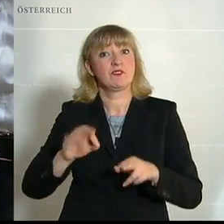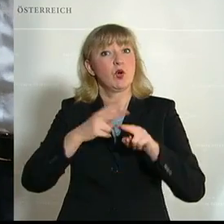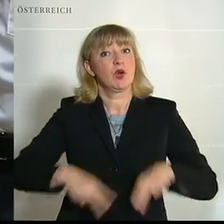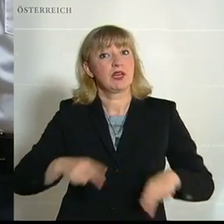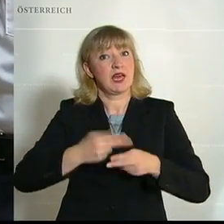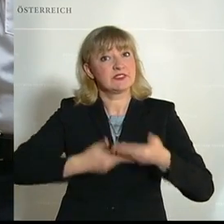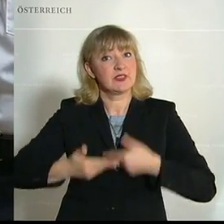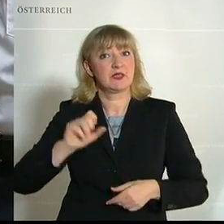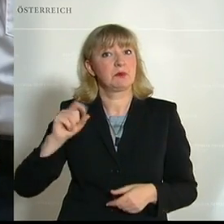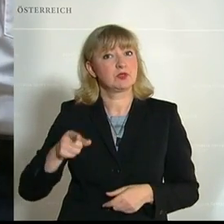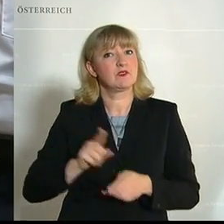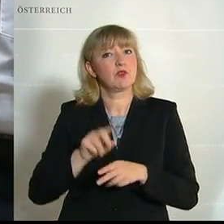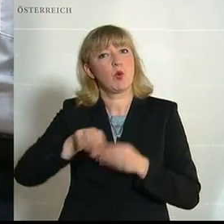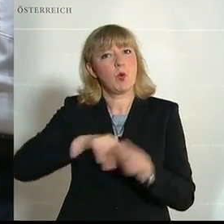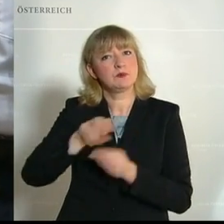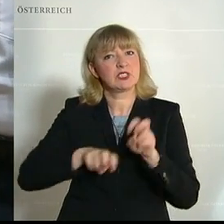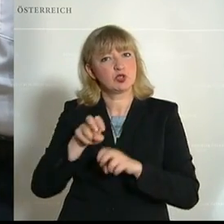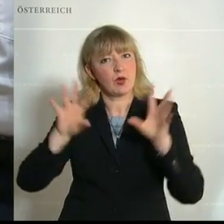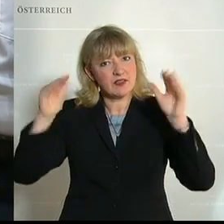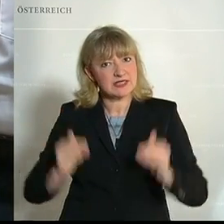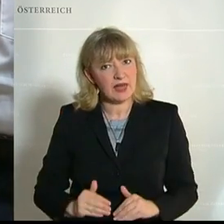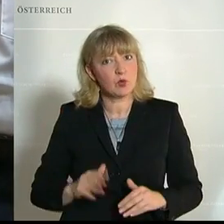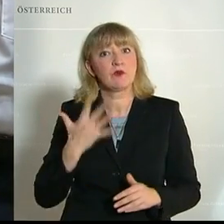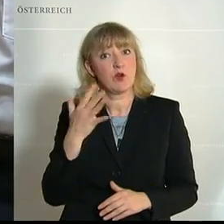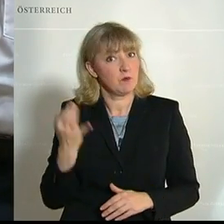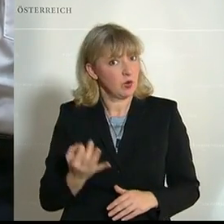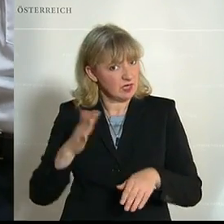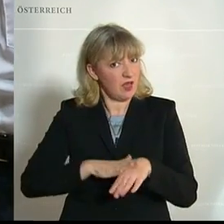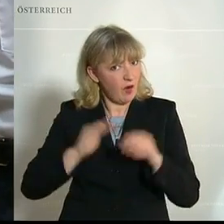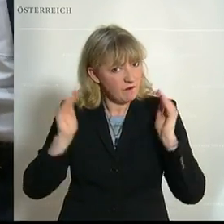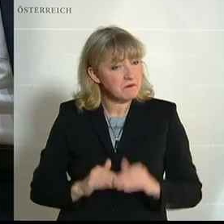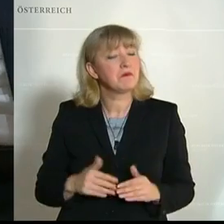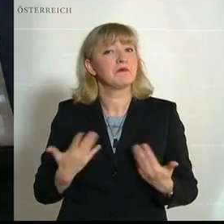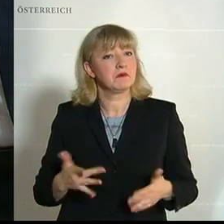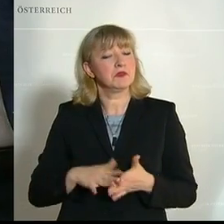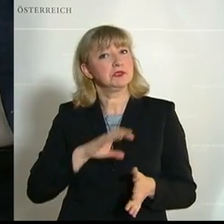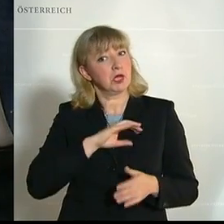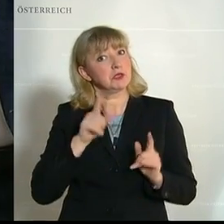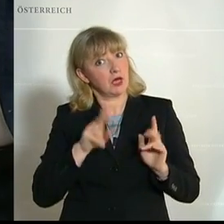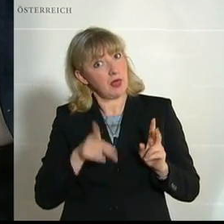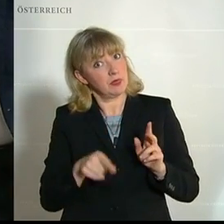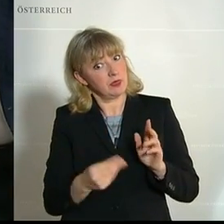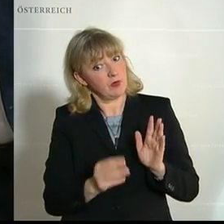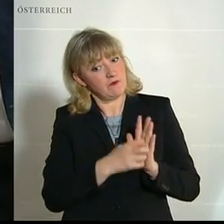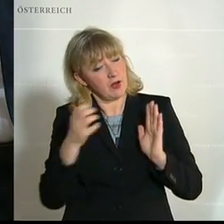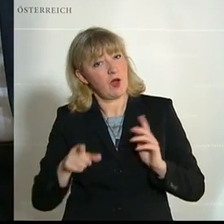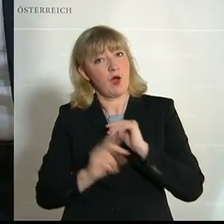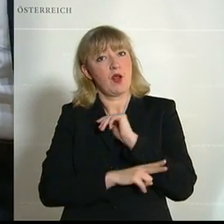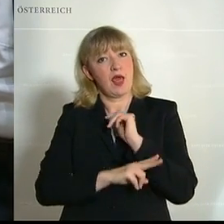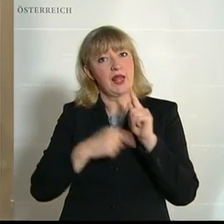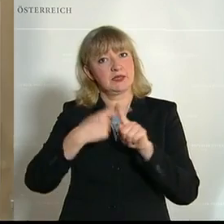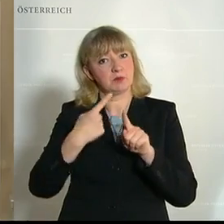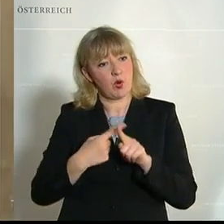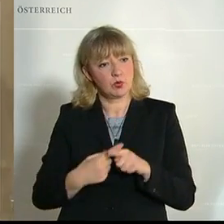Gastwirte, insbesondere mit der Mehrwertsteuersenkung auf 5%, Aussicht mit Verlängerung. Der